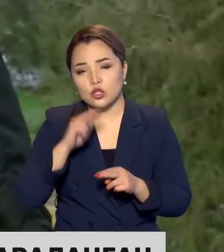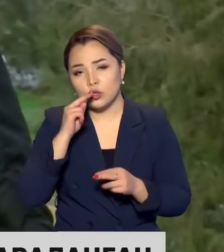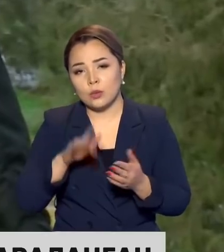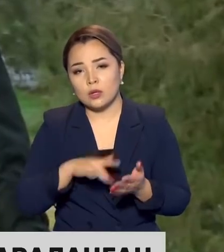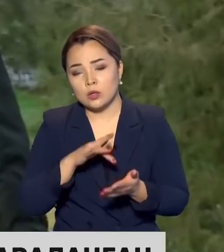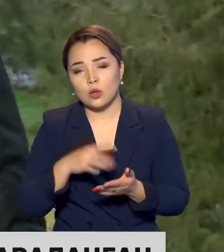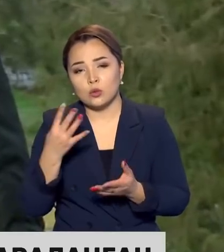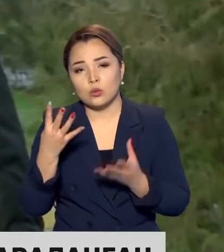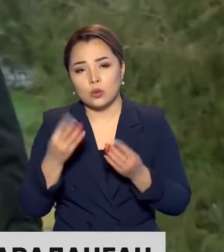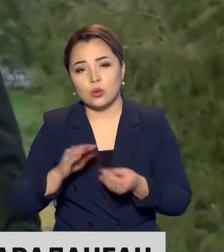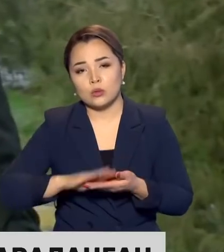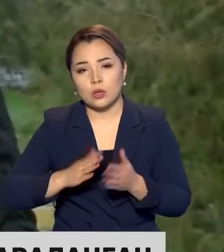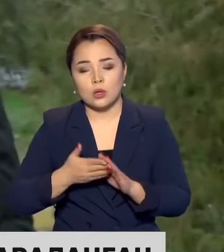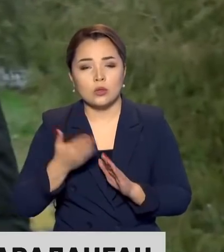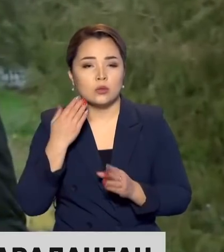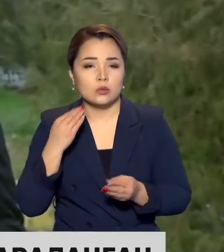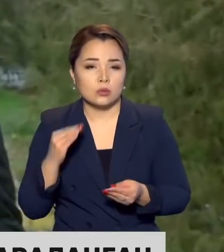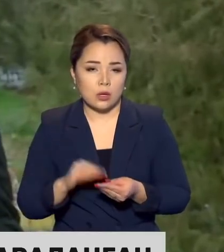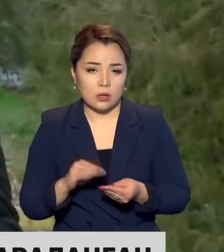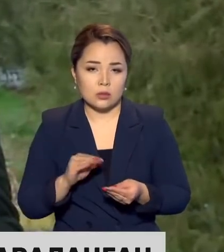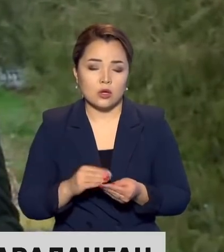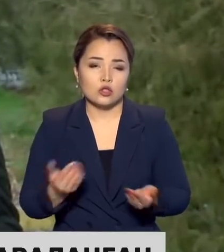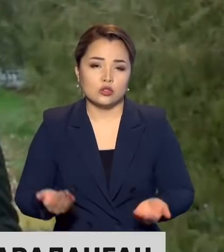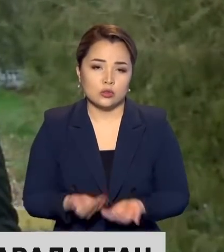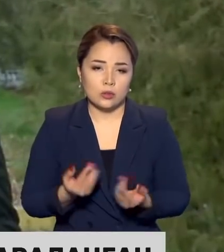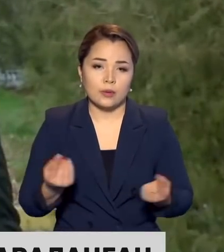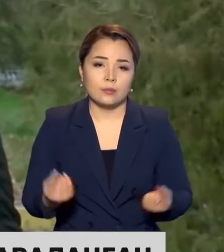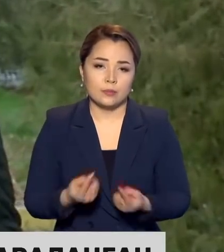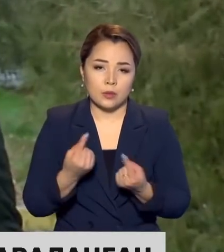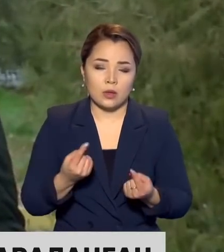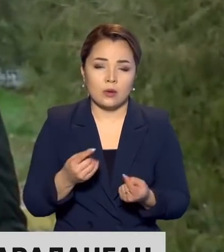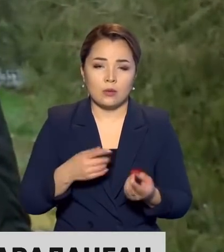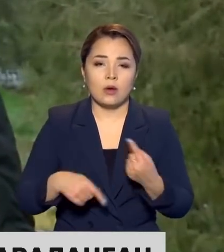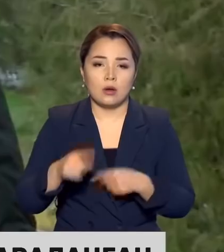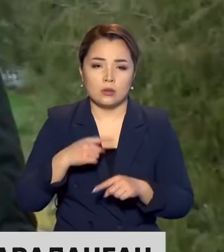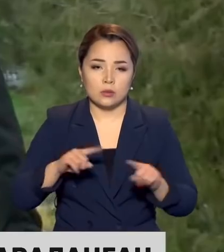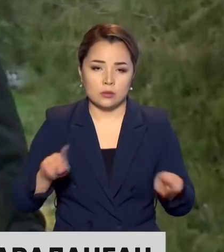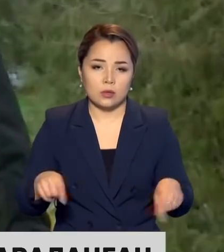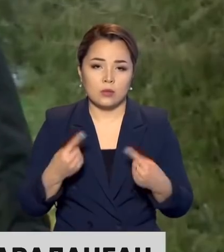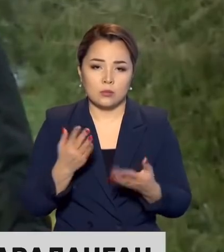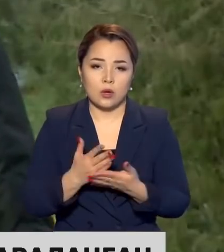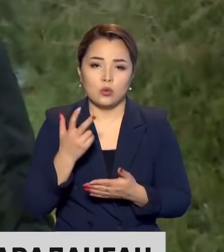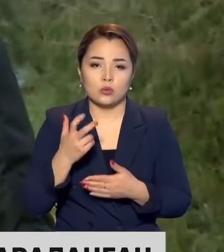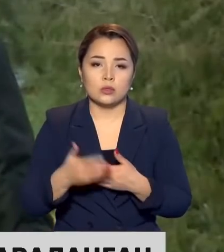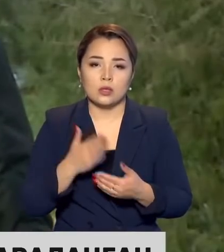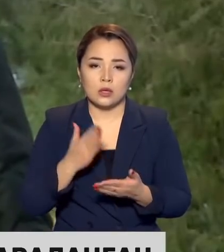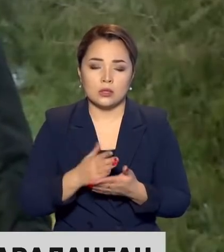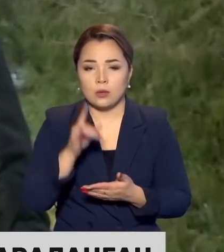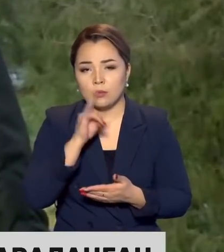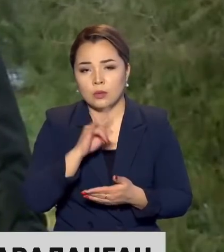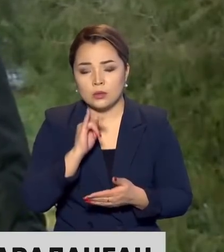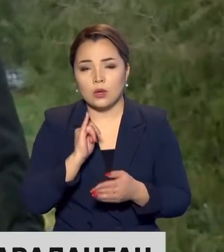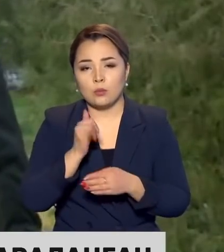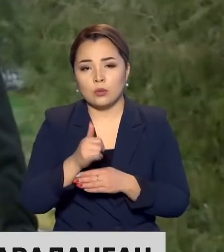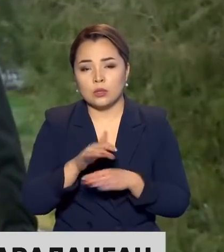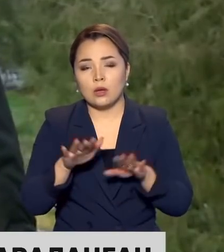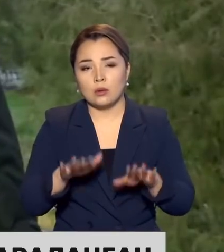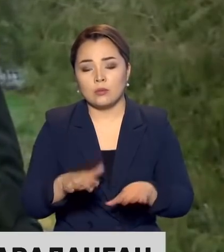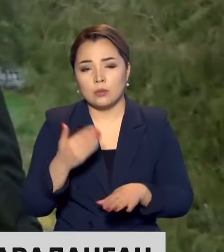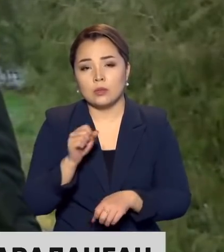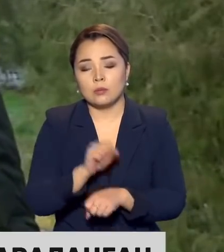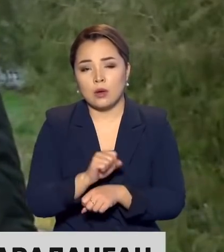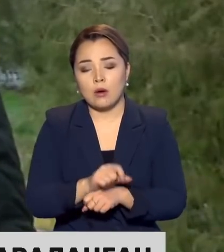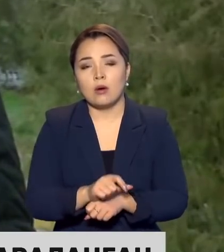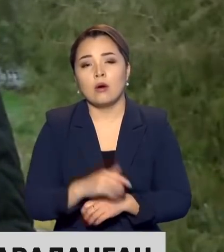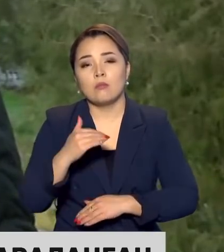4 күннен бері жағдай тұрақты, тыныс тіршілік бұрынғы ауанына қайта түсті. 300-ден астам жанар жағармай құю бекеттері,